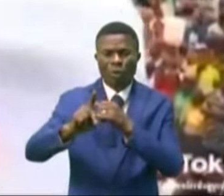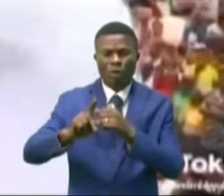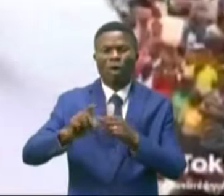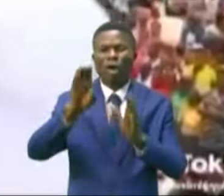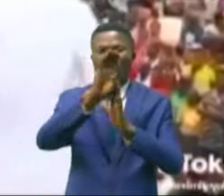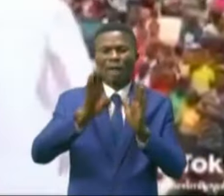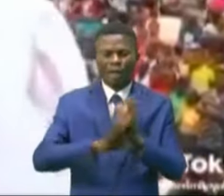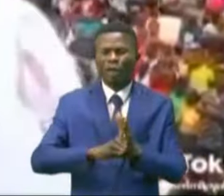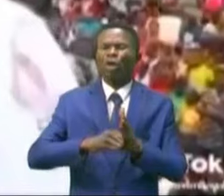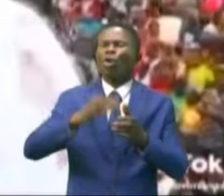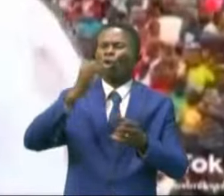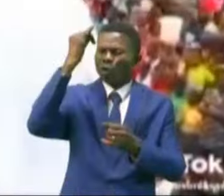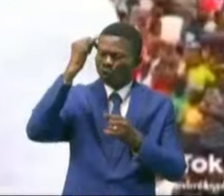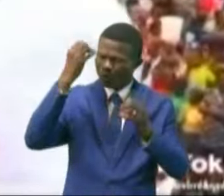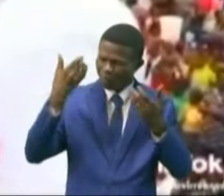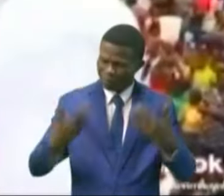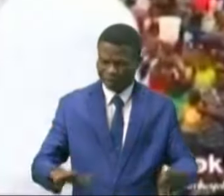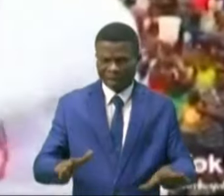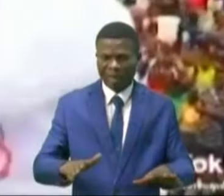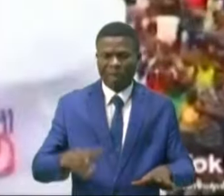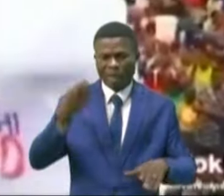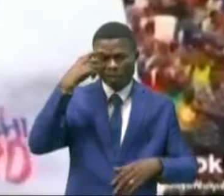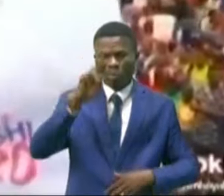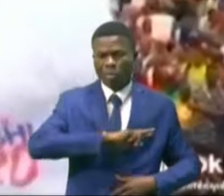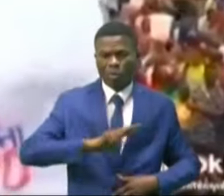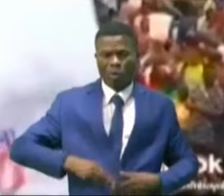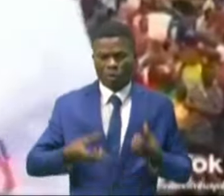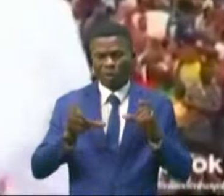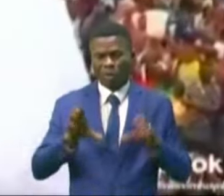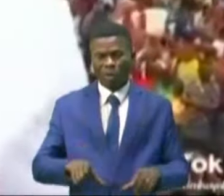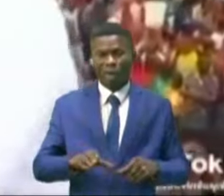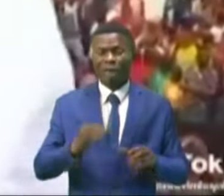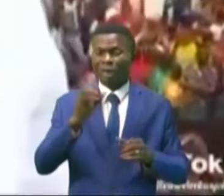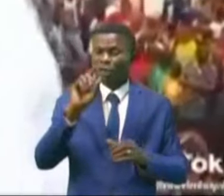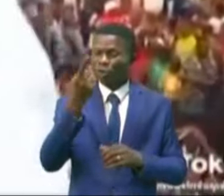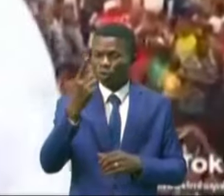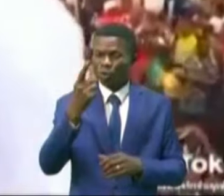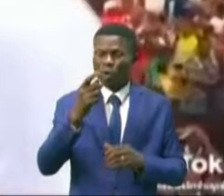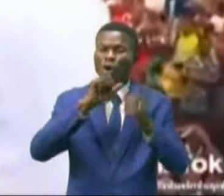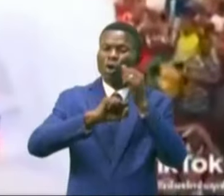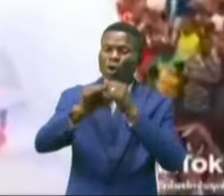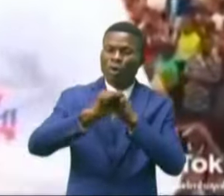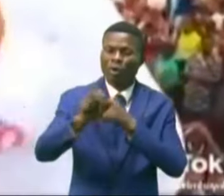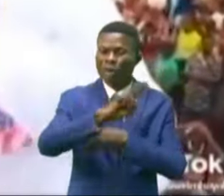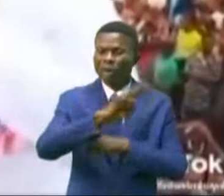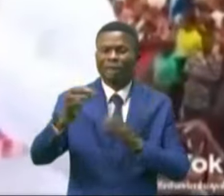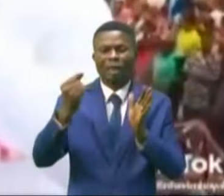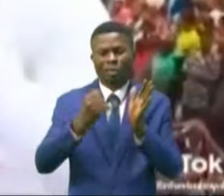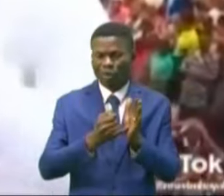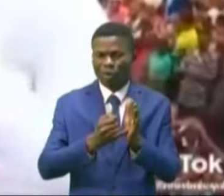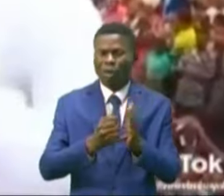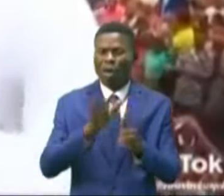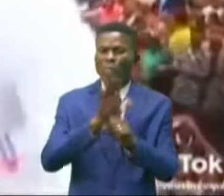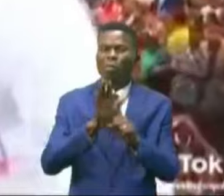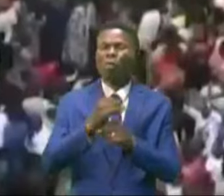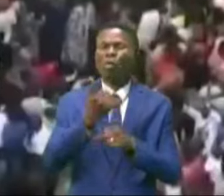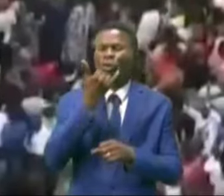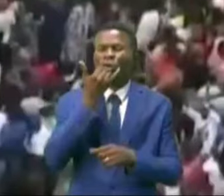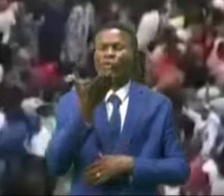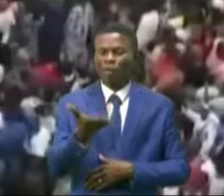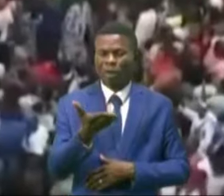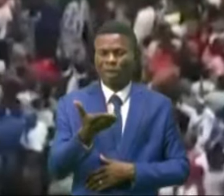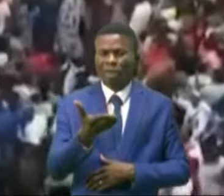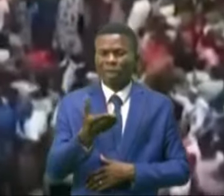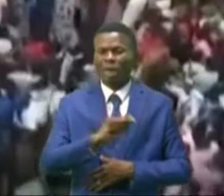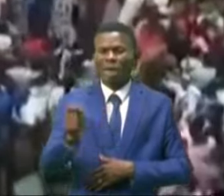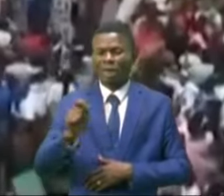constitution définitive pour la RDC, car celle promulguée en 2006 a été rédigée par